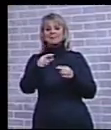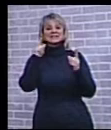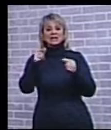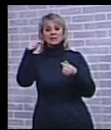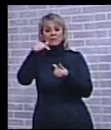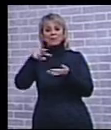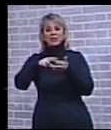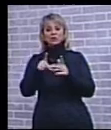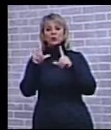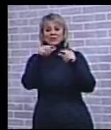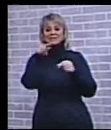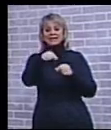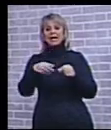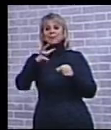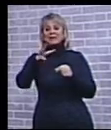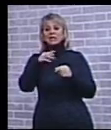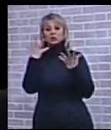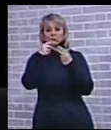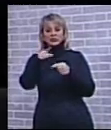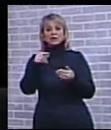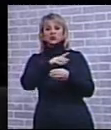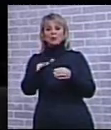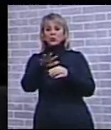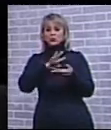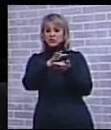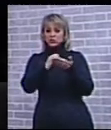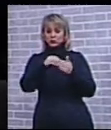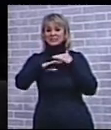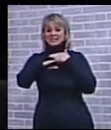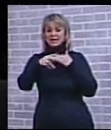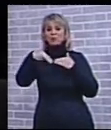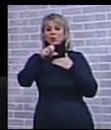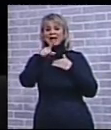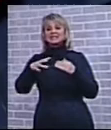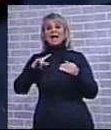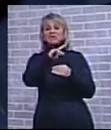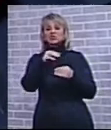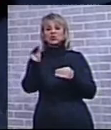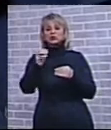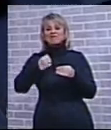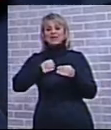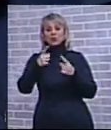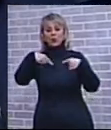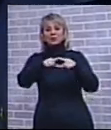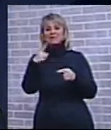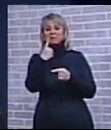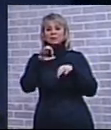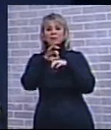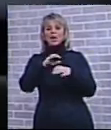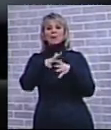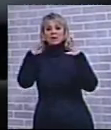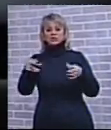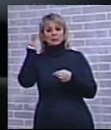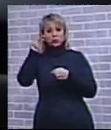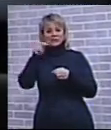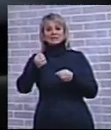плану учений, вылетели с аэродрома Миллерово ночью для поражения целей в Бурятии. Авиация Южного военного округа впервые проводит